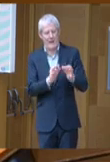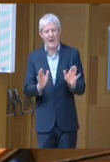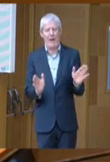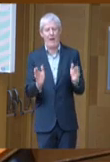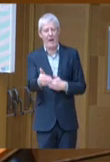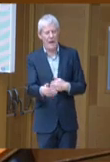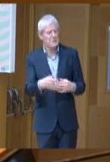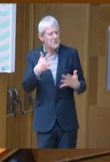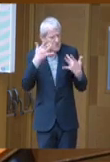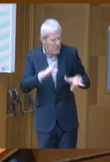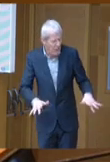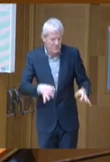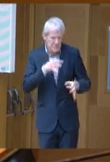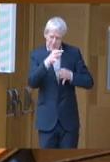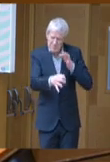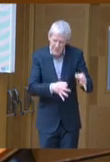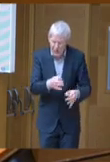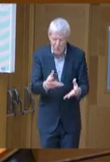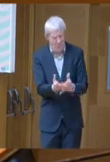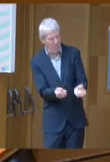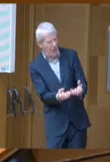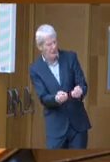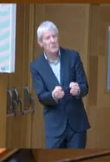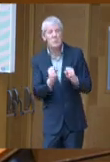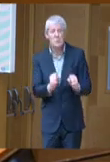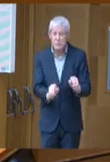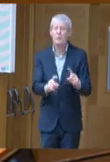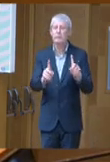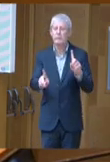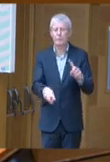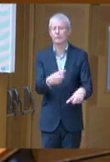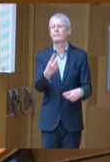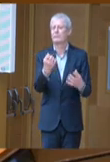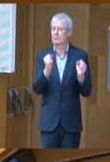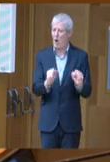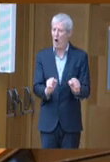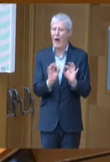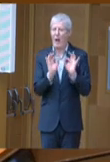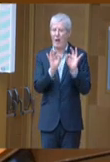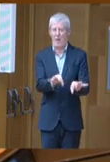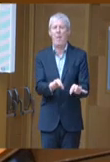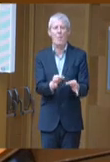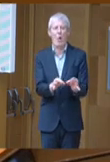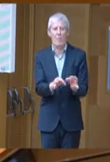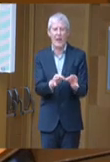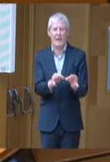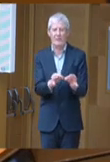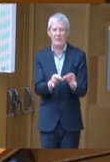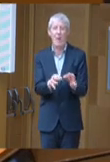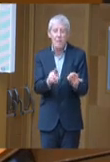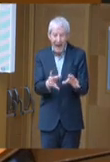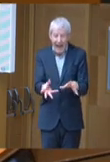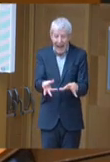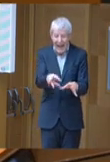con semplicità e con praticità potrebbe essere un ottimo, diciamo sì, momento per